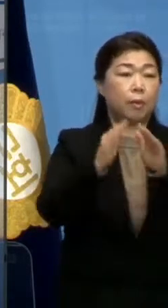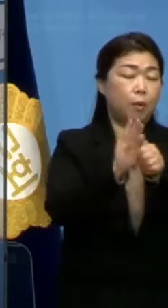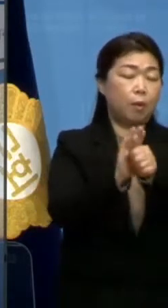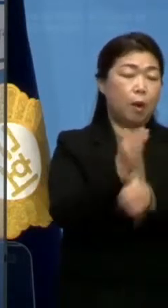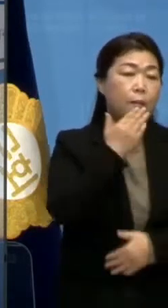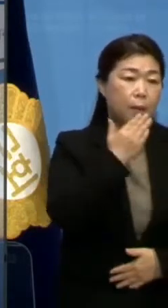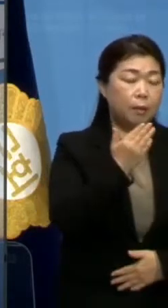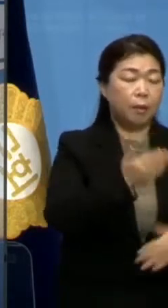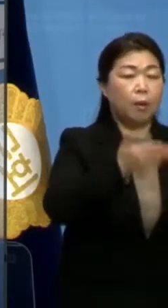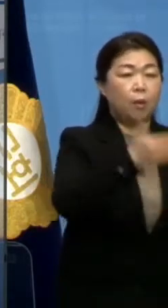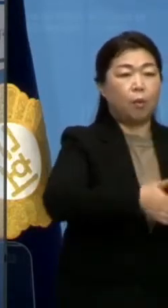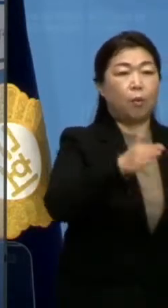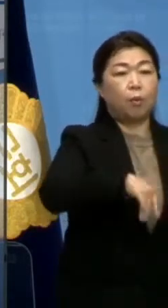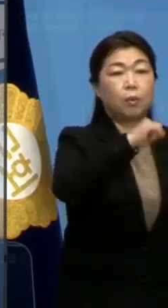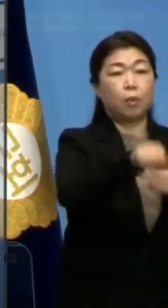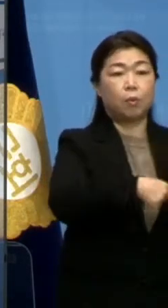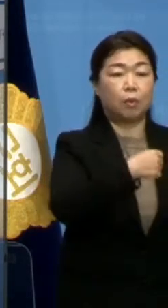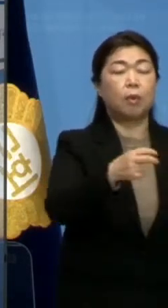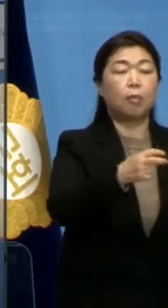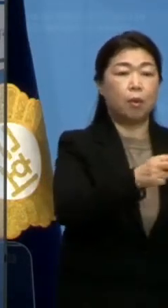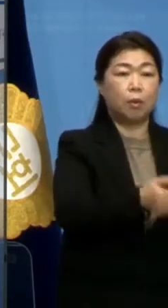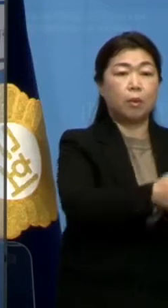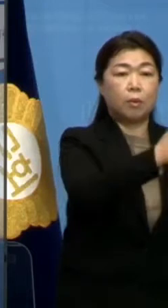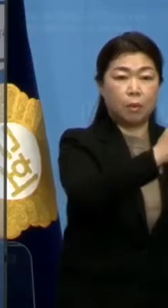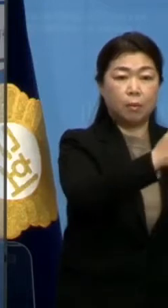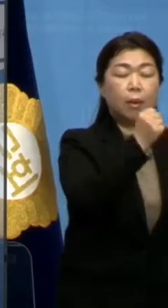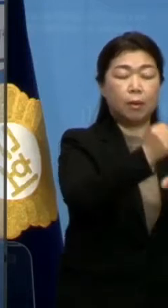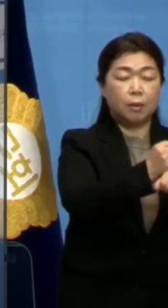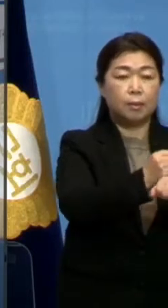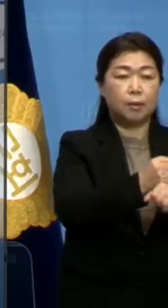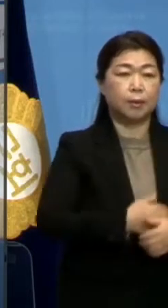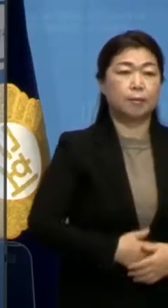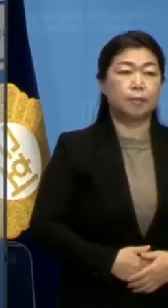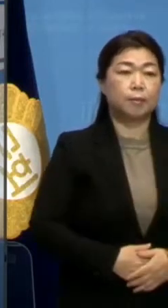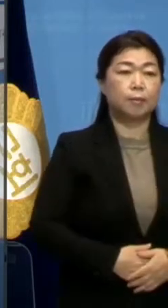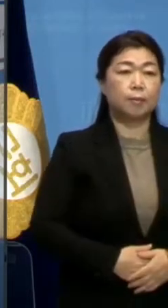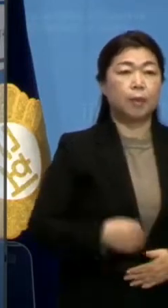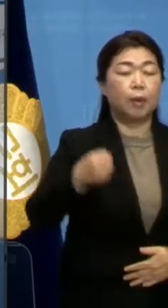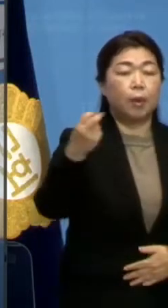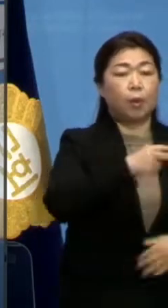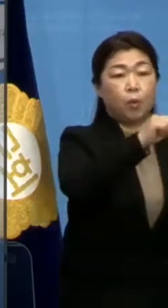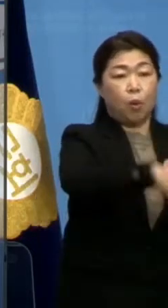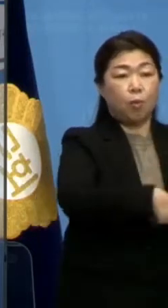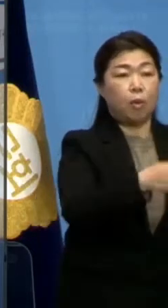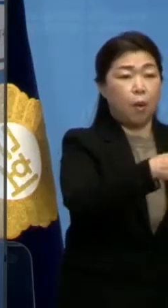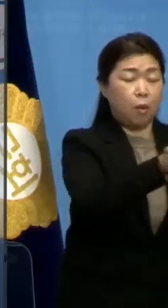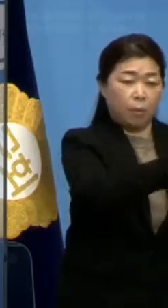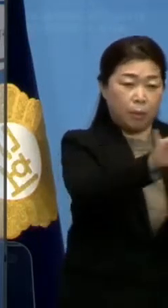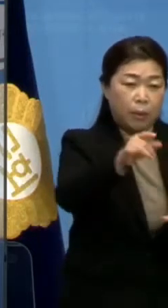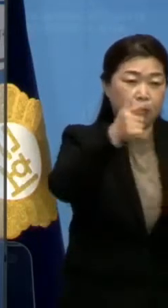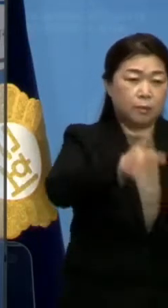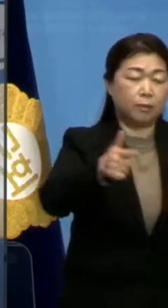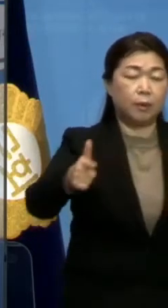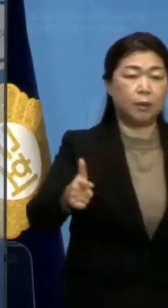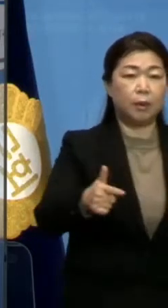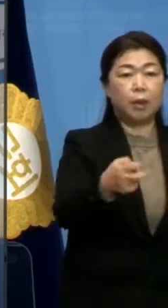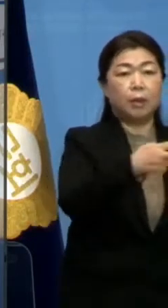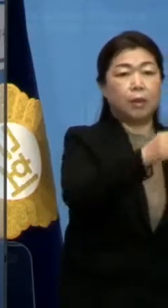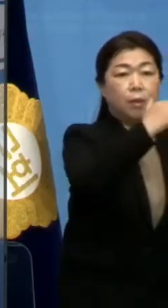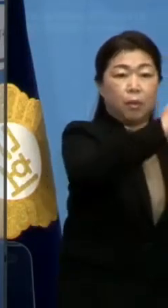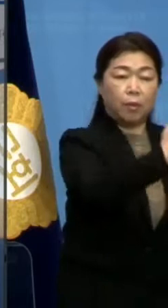00 동물병원을 10 하겠습니다 그리고 동물 병원 마다 천차만별인 진료 항목과